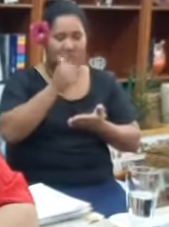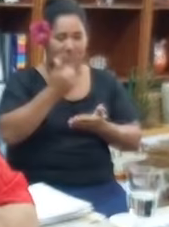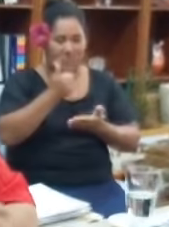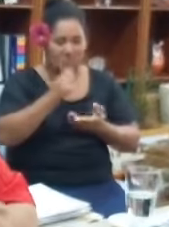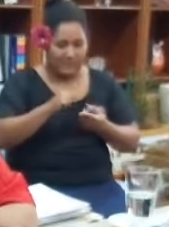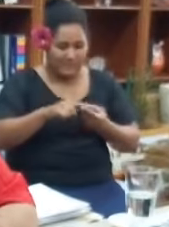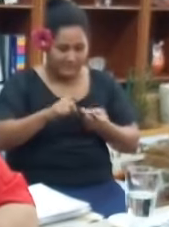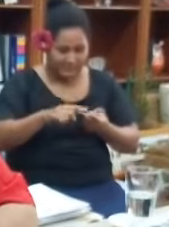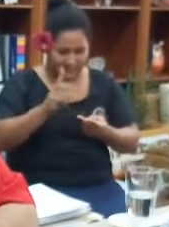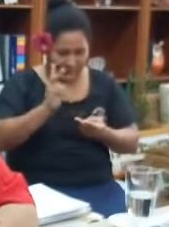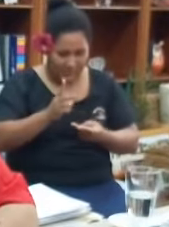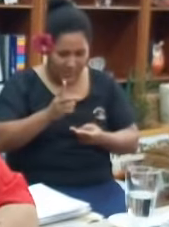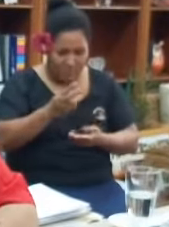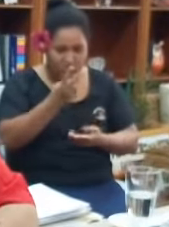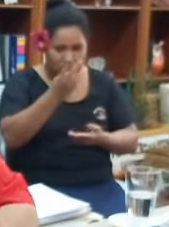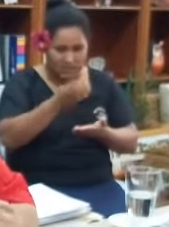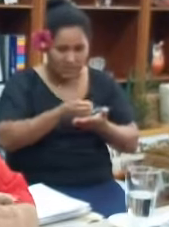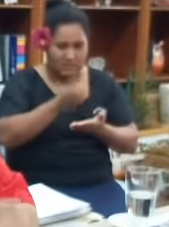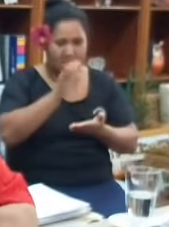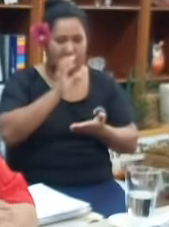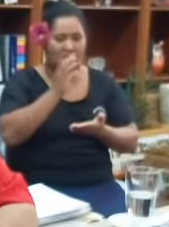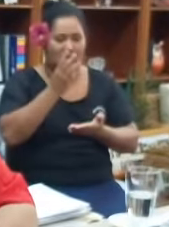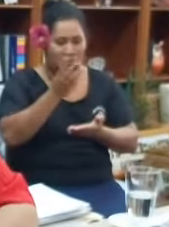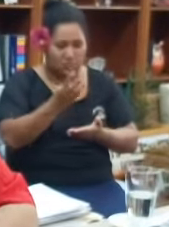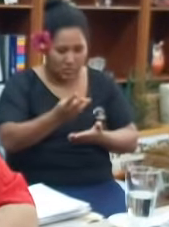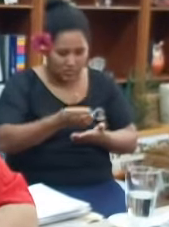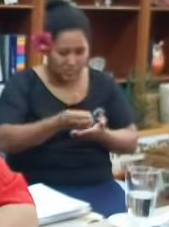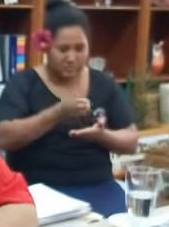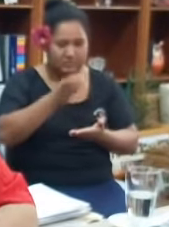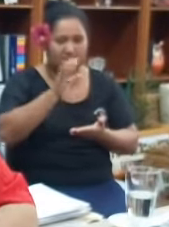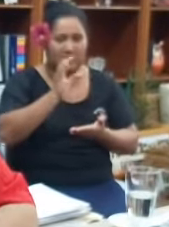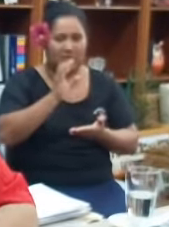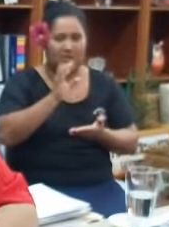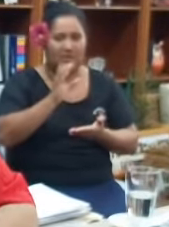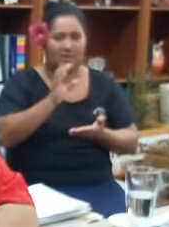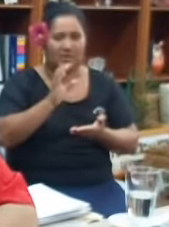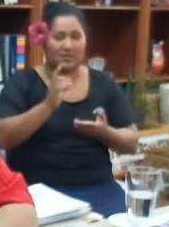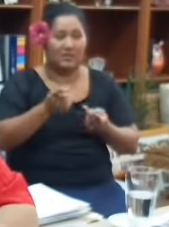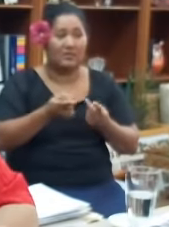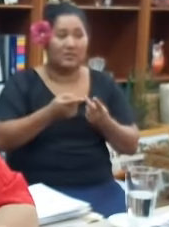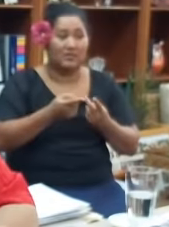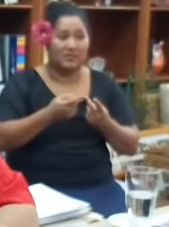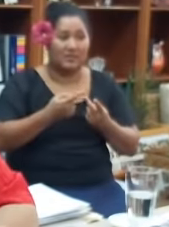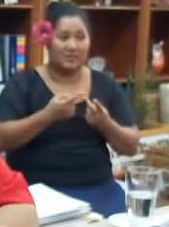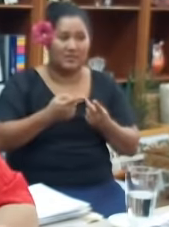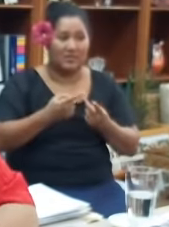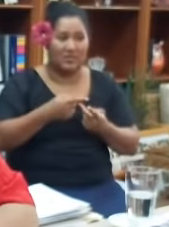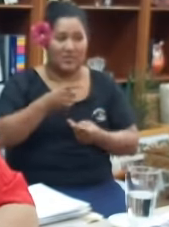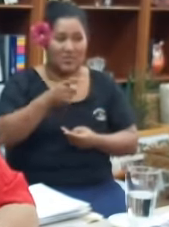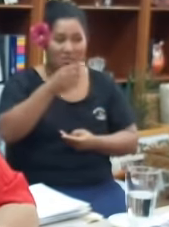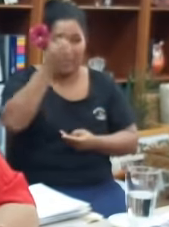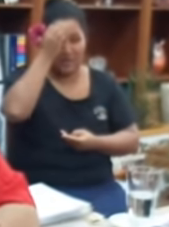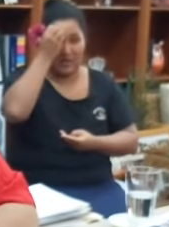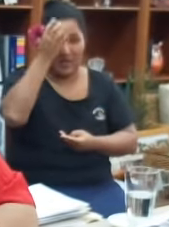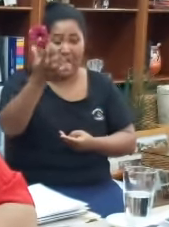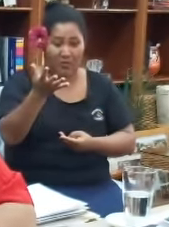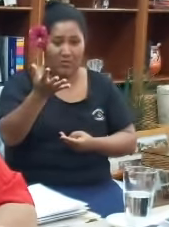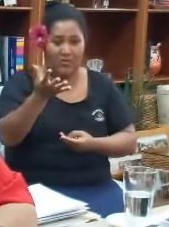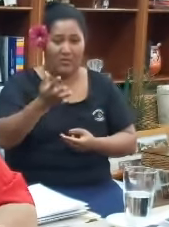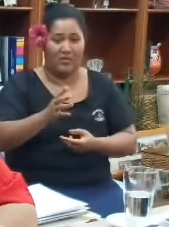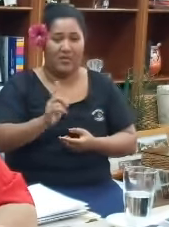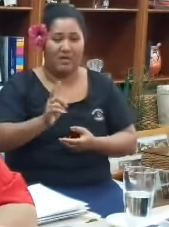Ale mnao le ia lua. Umare lua e mga e koru. O le sirola meu a ngalo yake oe.